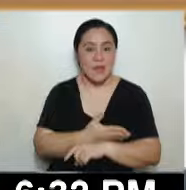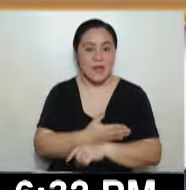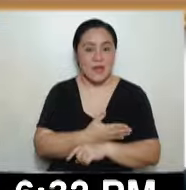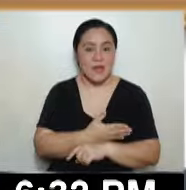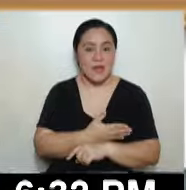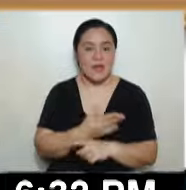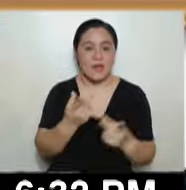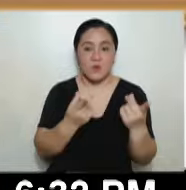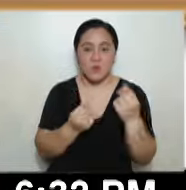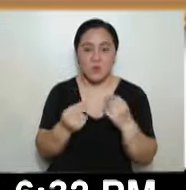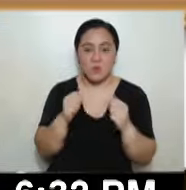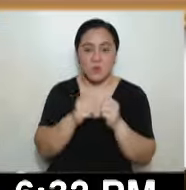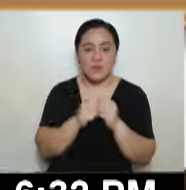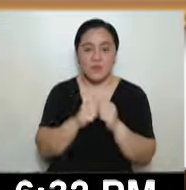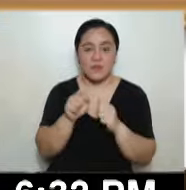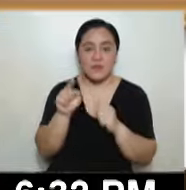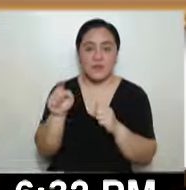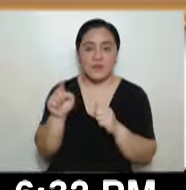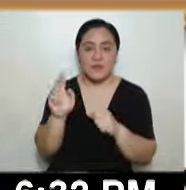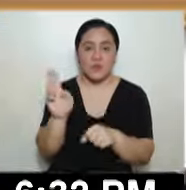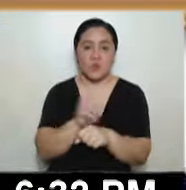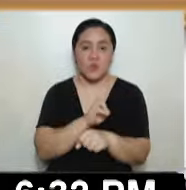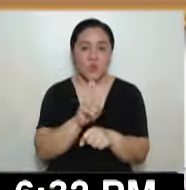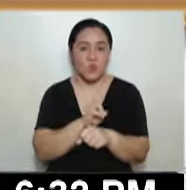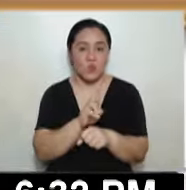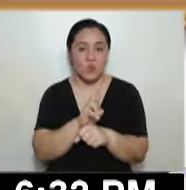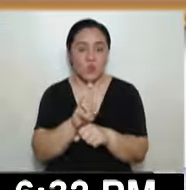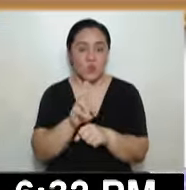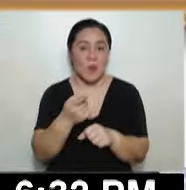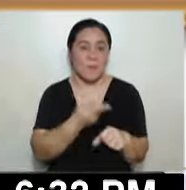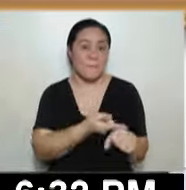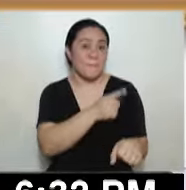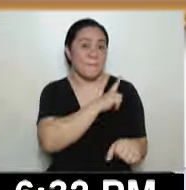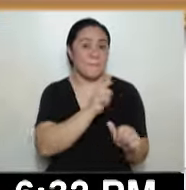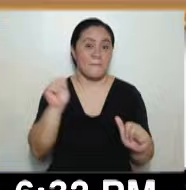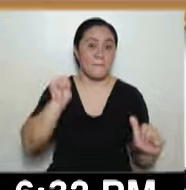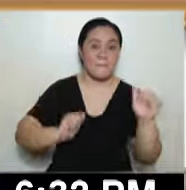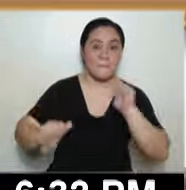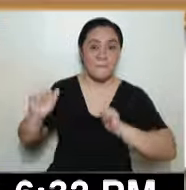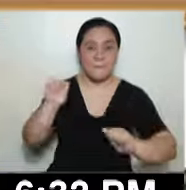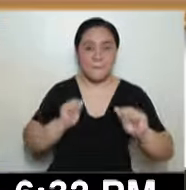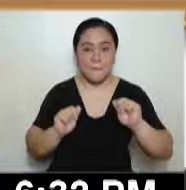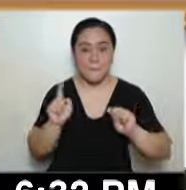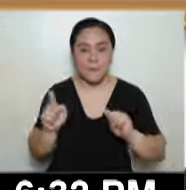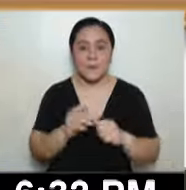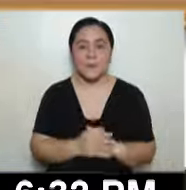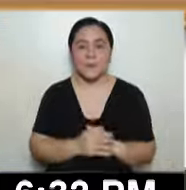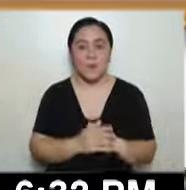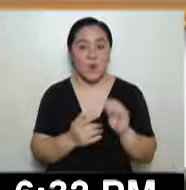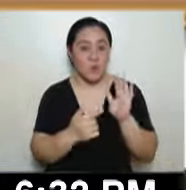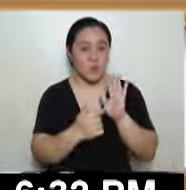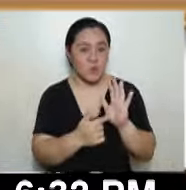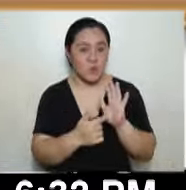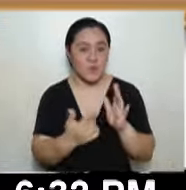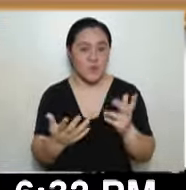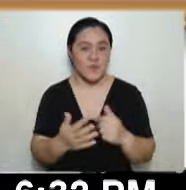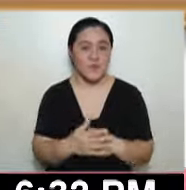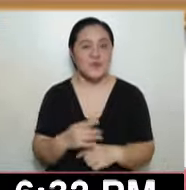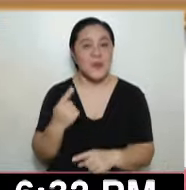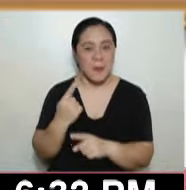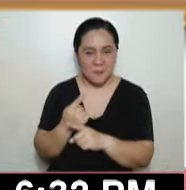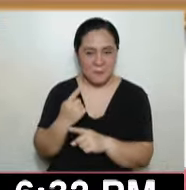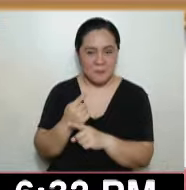ba niya ipanalo yun gamit-gamit lamang ang kanyang celebrity power at ang kanyang bailiwick na tondo. Ayun. So, at kung sa,